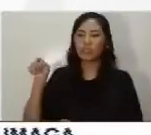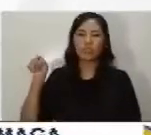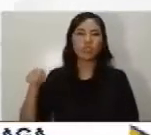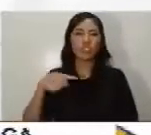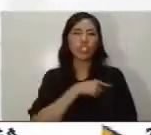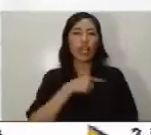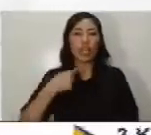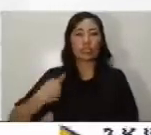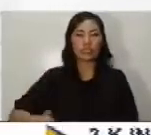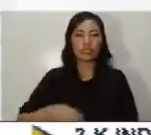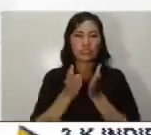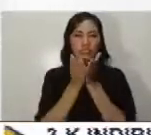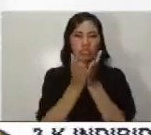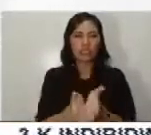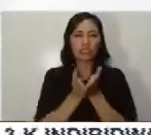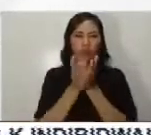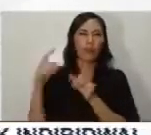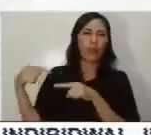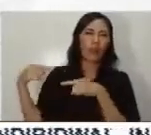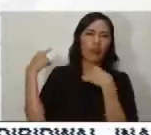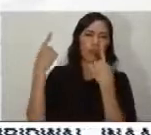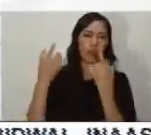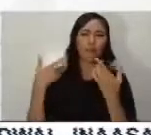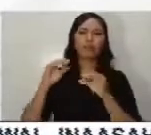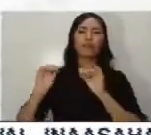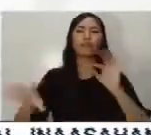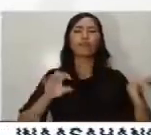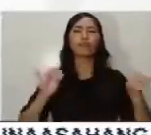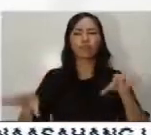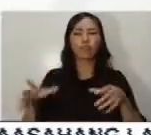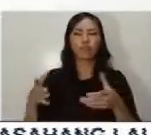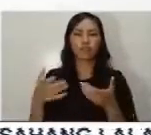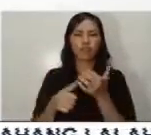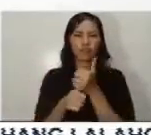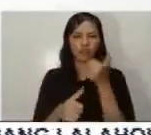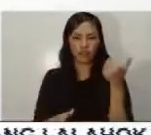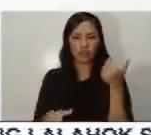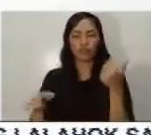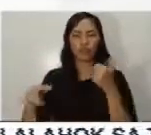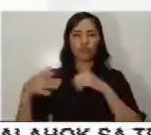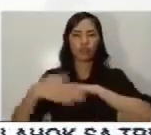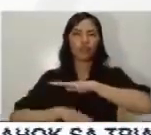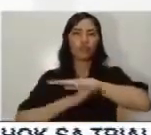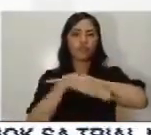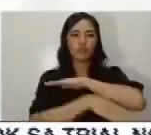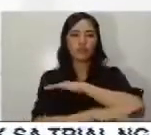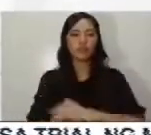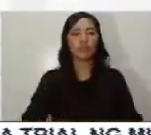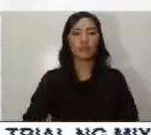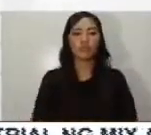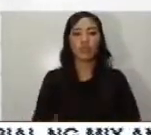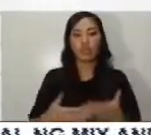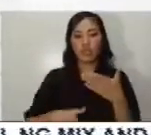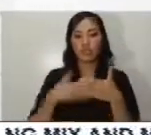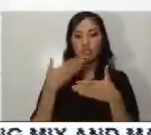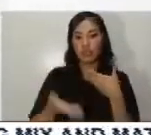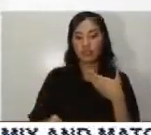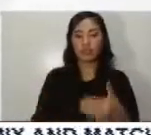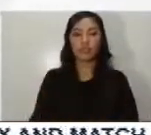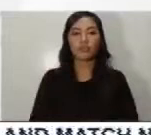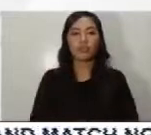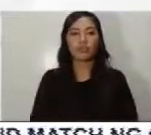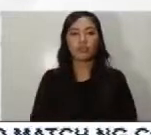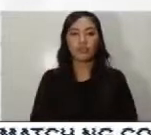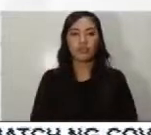sa $2.106 billion na naitala noong May 2020. Lumago naman ang 6.3% ang